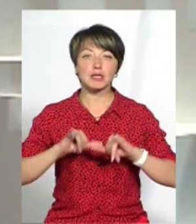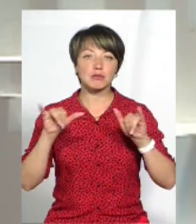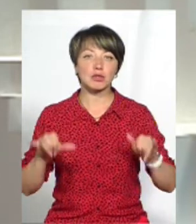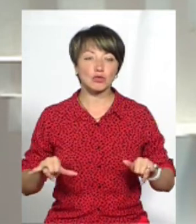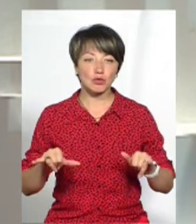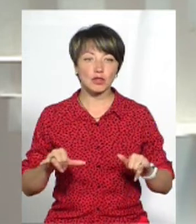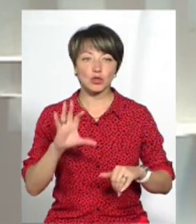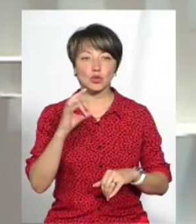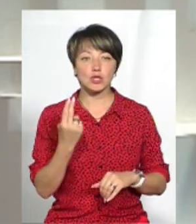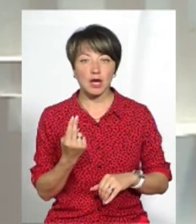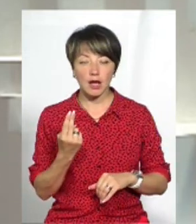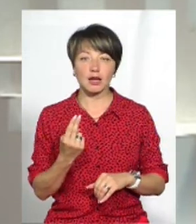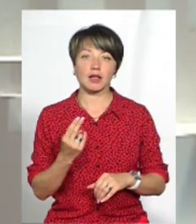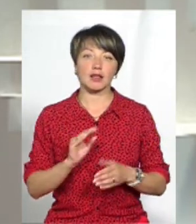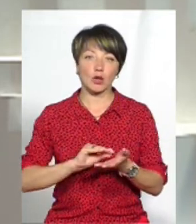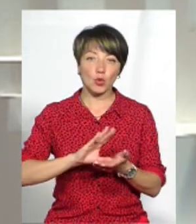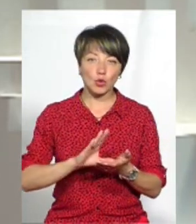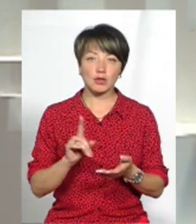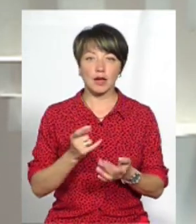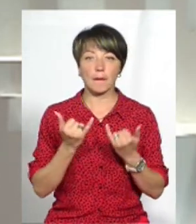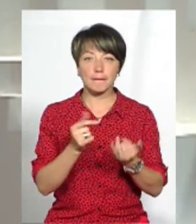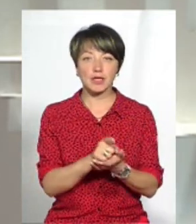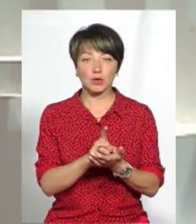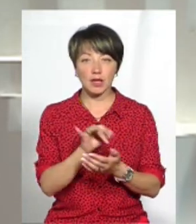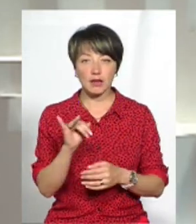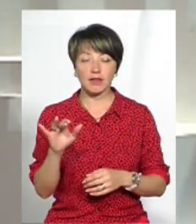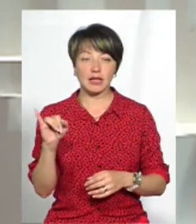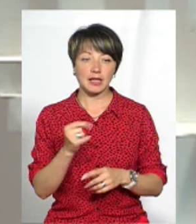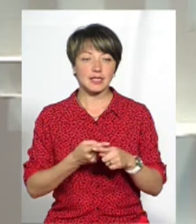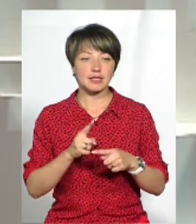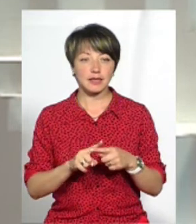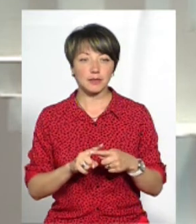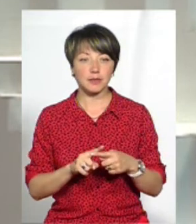збільшувати соціальне надходження для тих же самих пенсіонерів. І оці